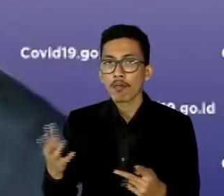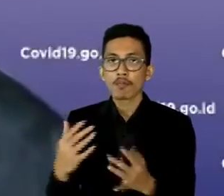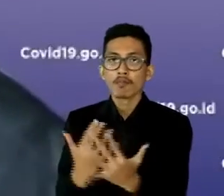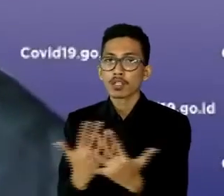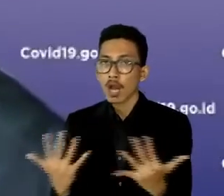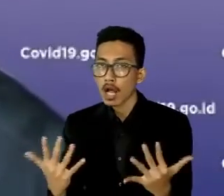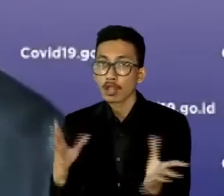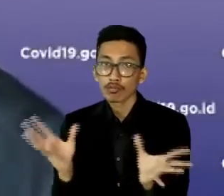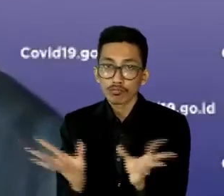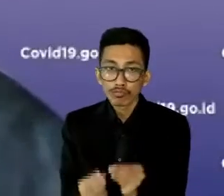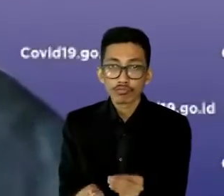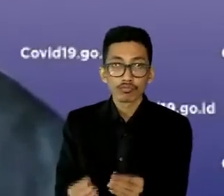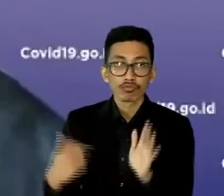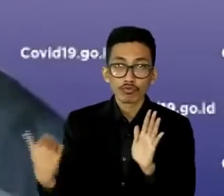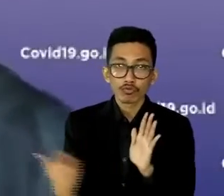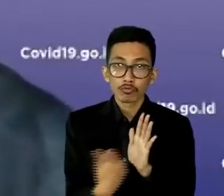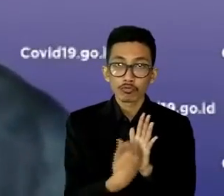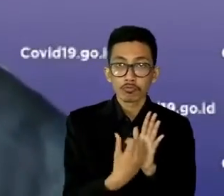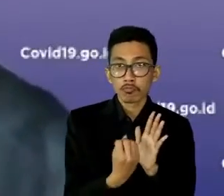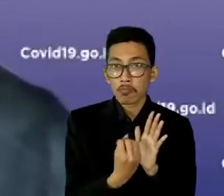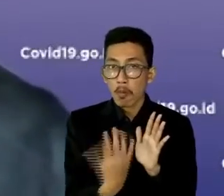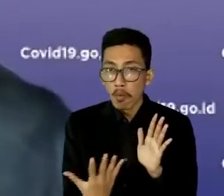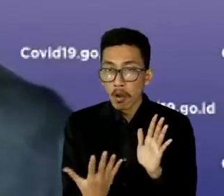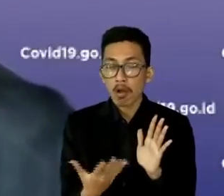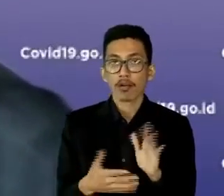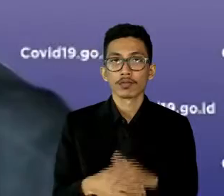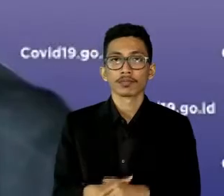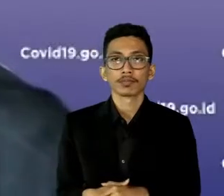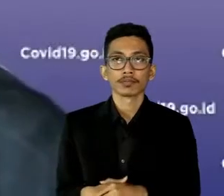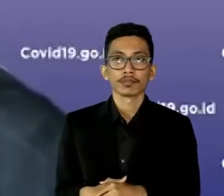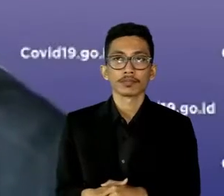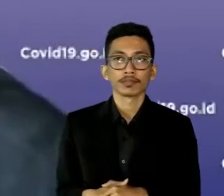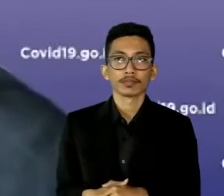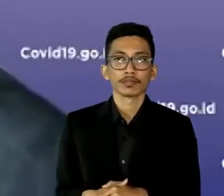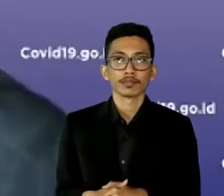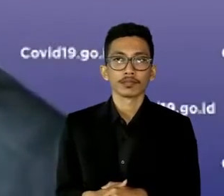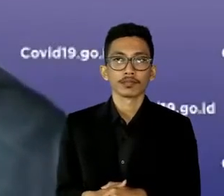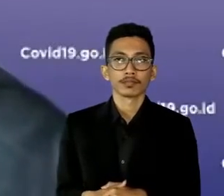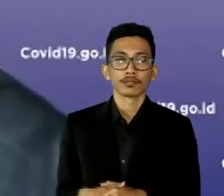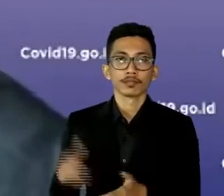yang buruk, paling mudah begitu. Saat ini kita ke gambar yang di sebelah kiri, kelihatan.